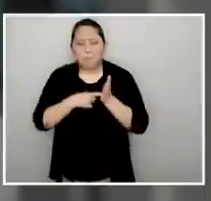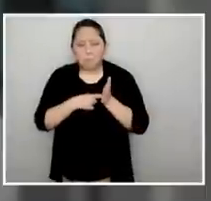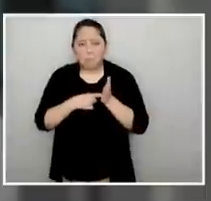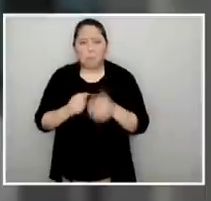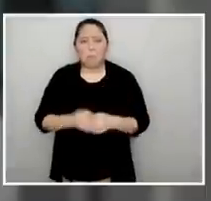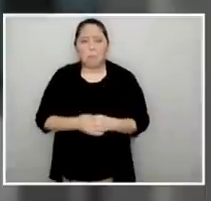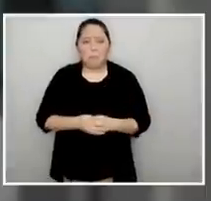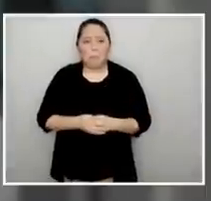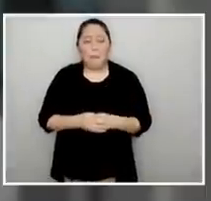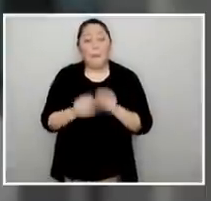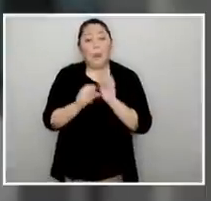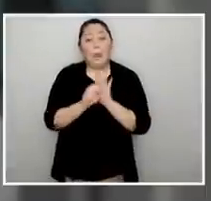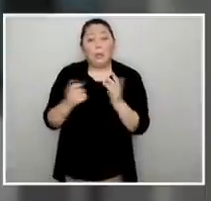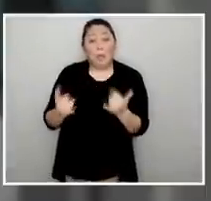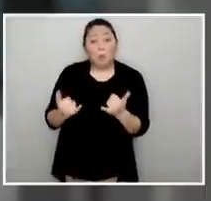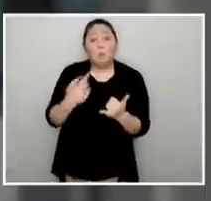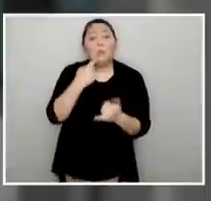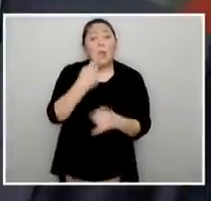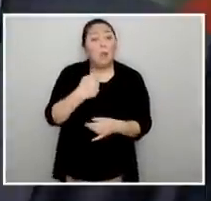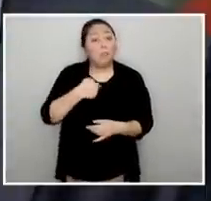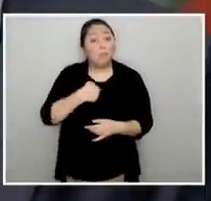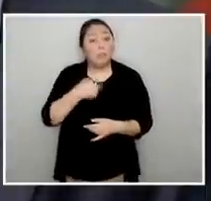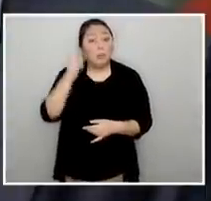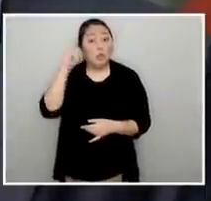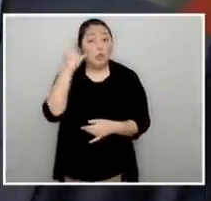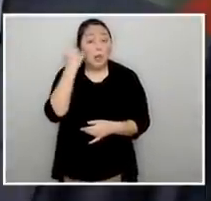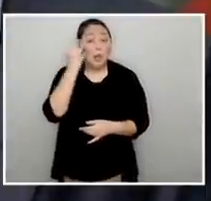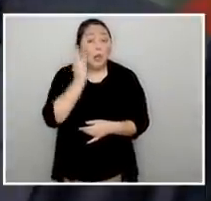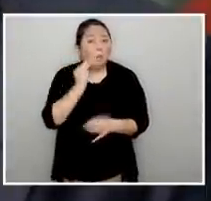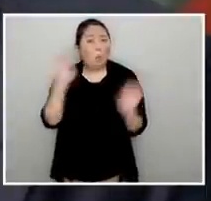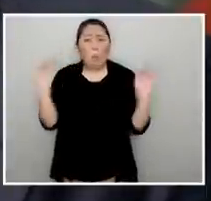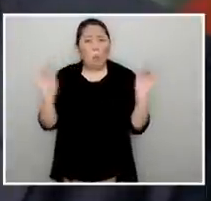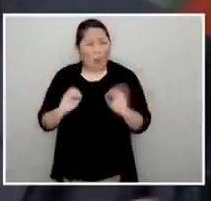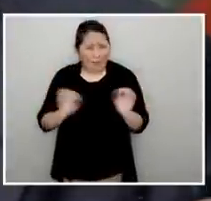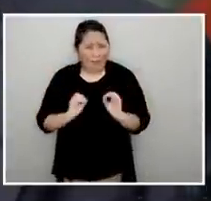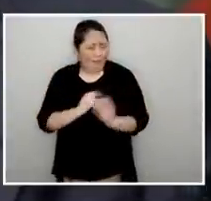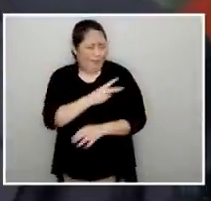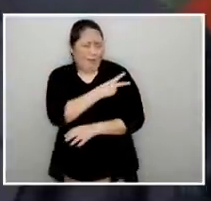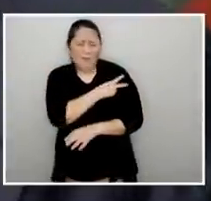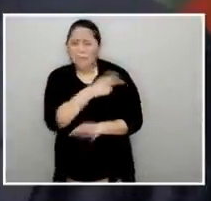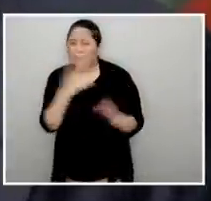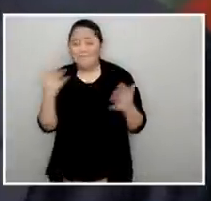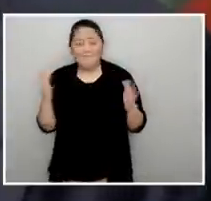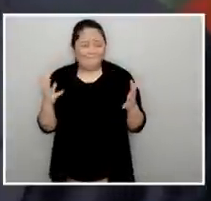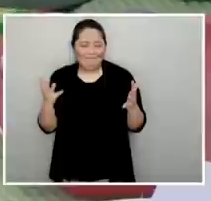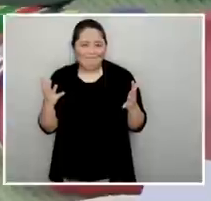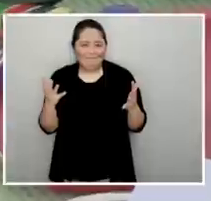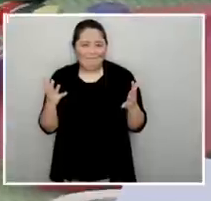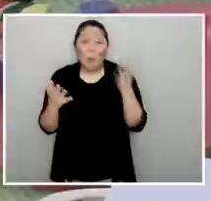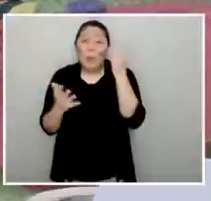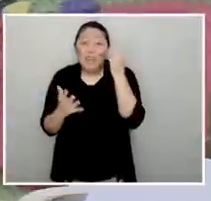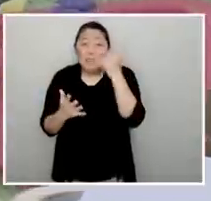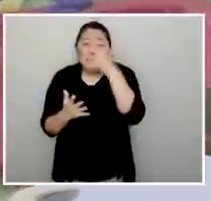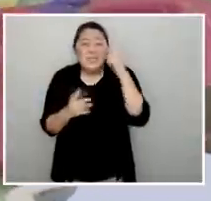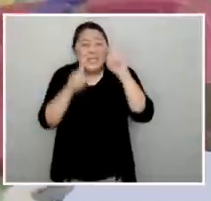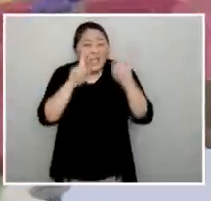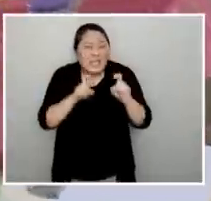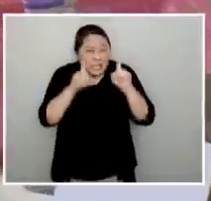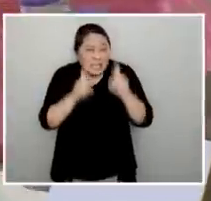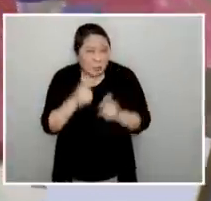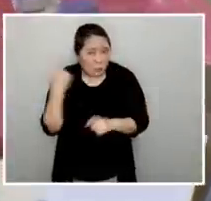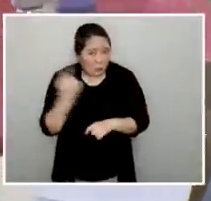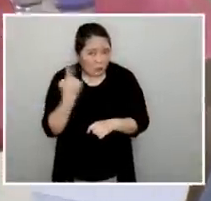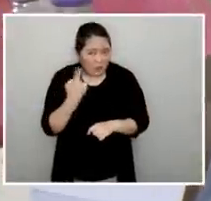You're not vaccinated. Oh yes. Why? Many doctors are not vaccinated because this is only experimental. Sa kabila